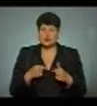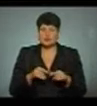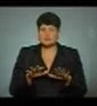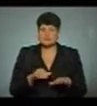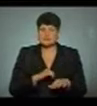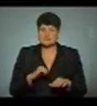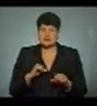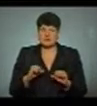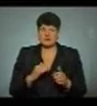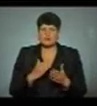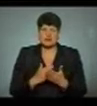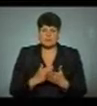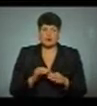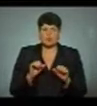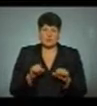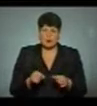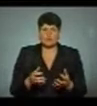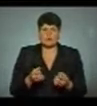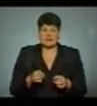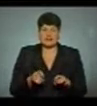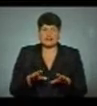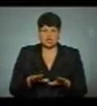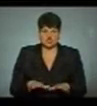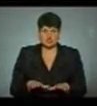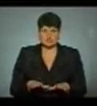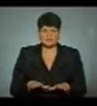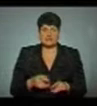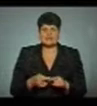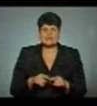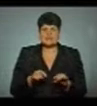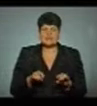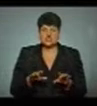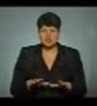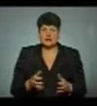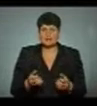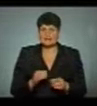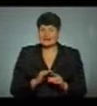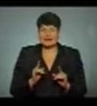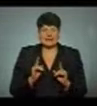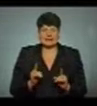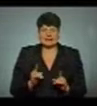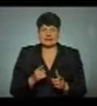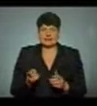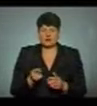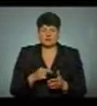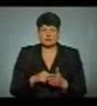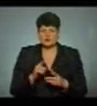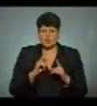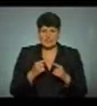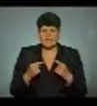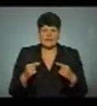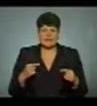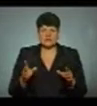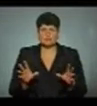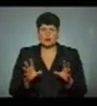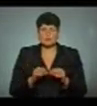самоврядування мають право приймати такі рішення. І такі рішення прийняті не тільки Тернопільською міською радою, а іншими